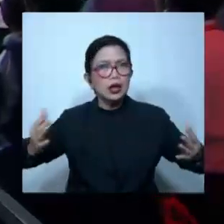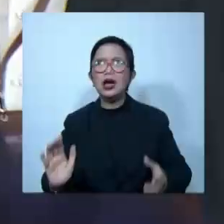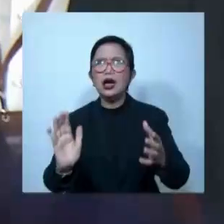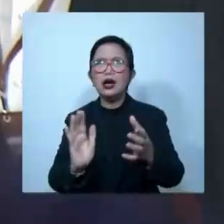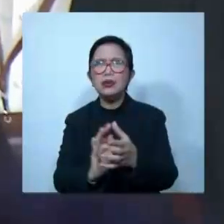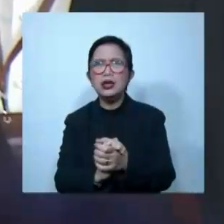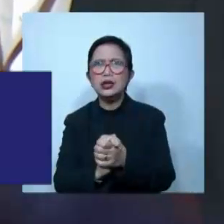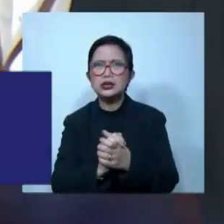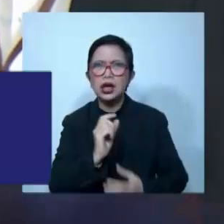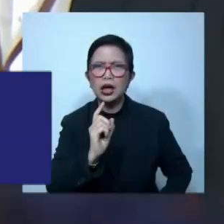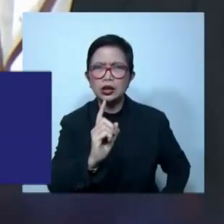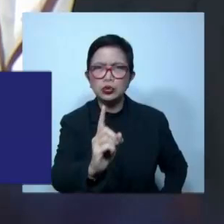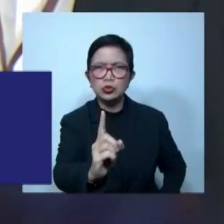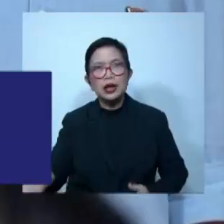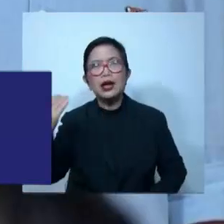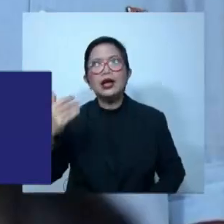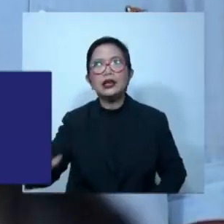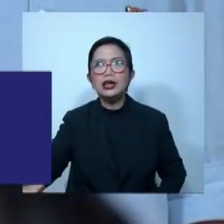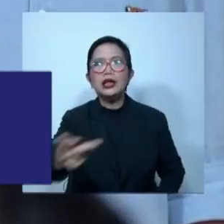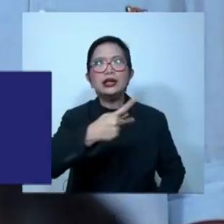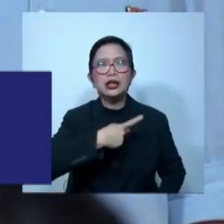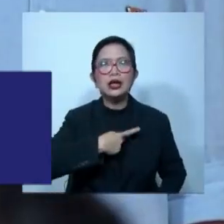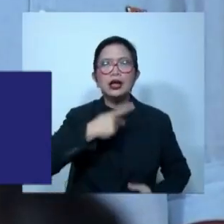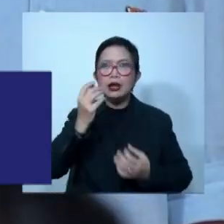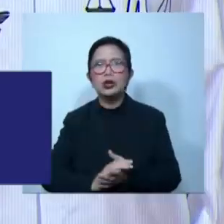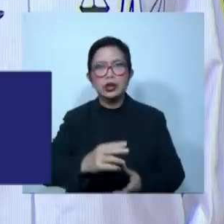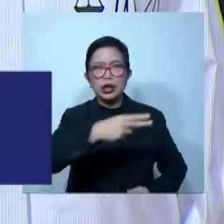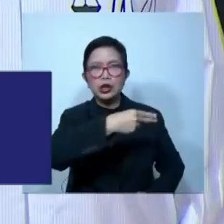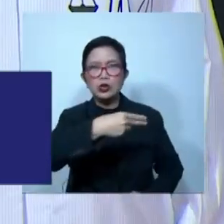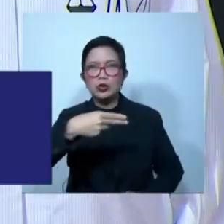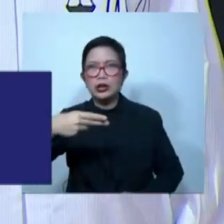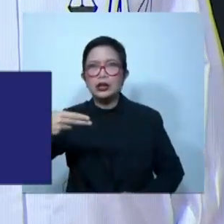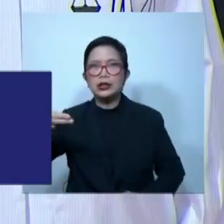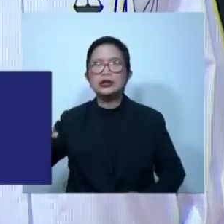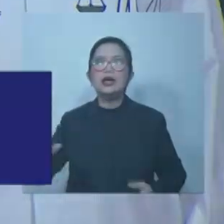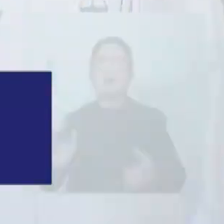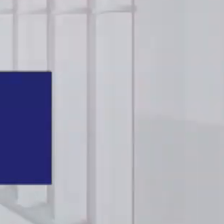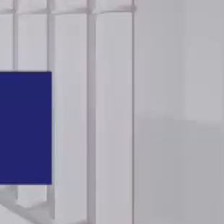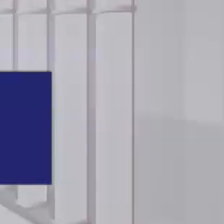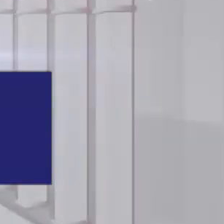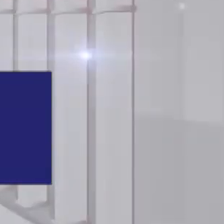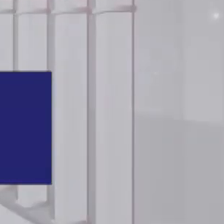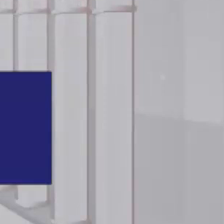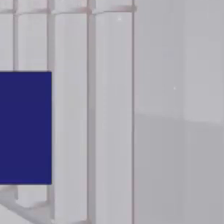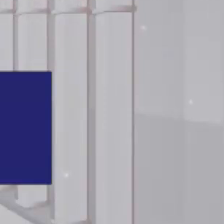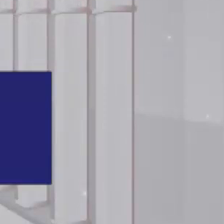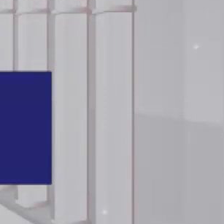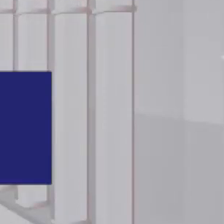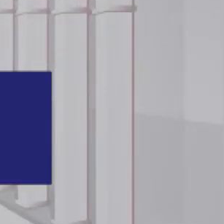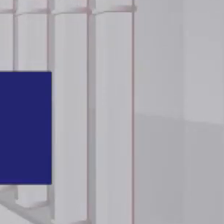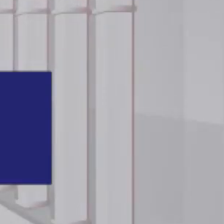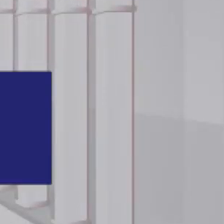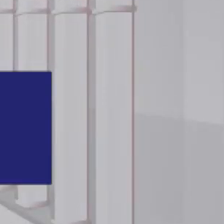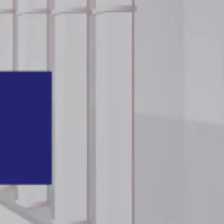Debat perdana capres yang digelar di gedung KPU Menteng, Jakarta Pusat berlangsung seru. Di awal pemaparan